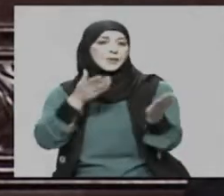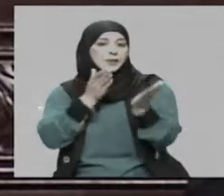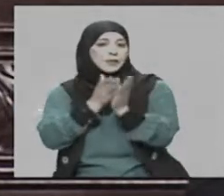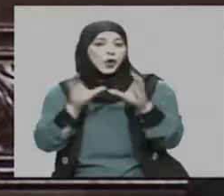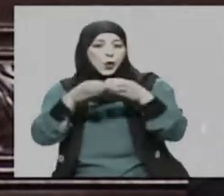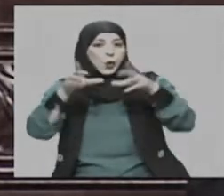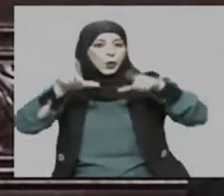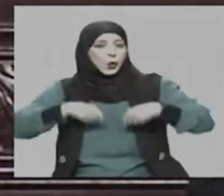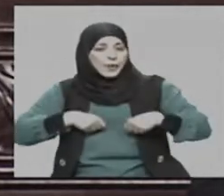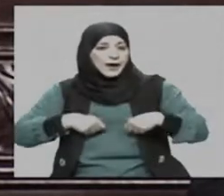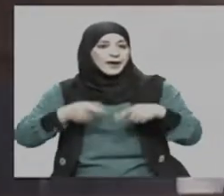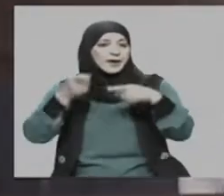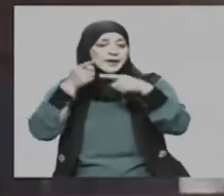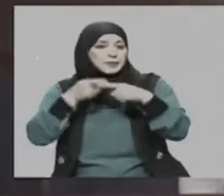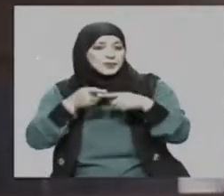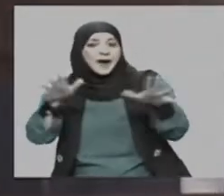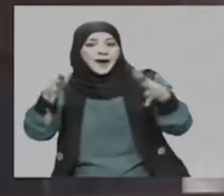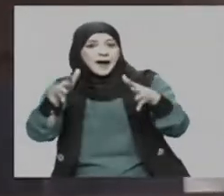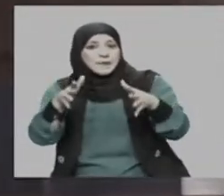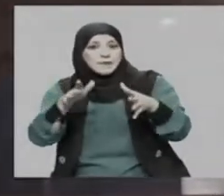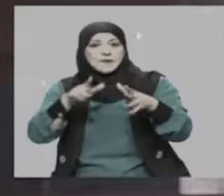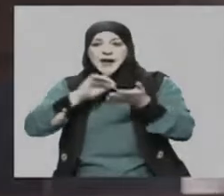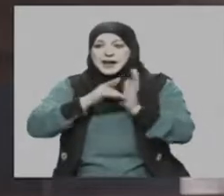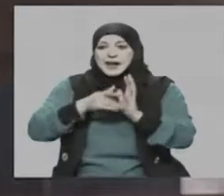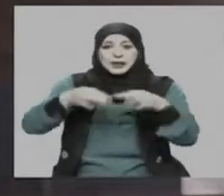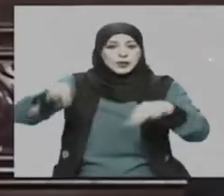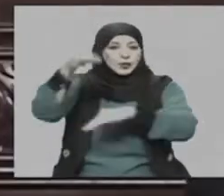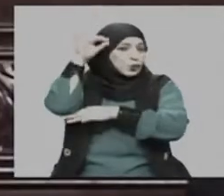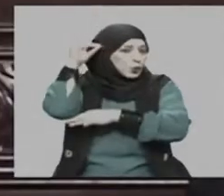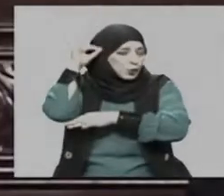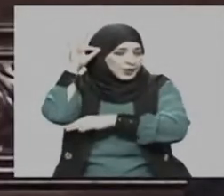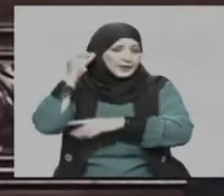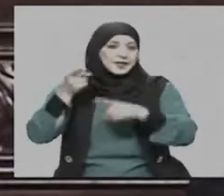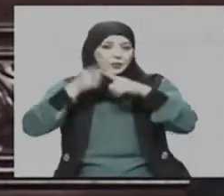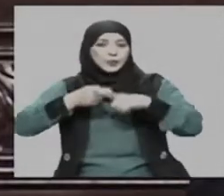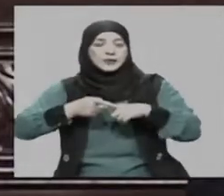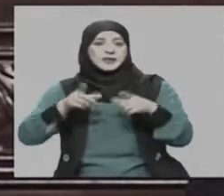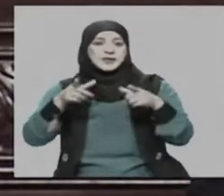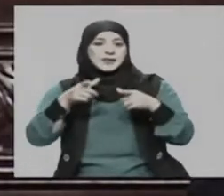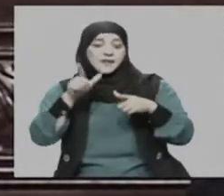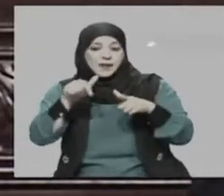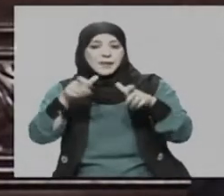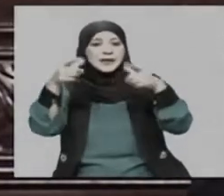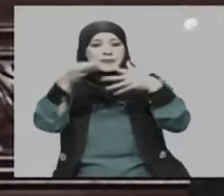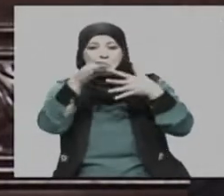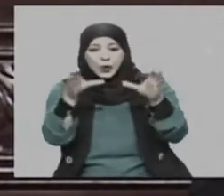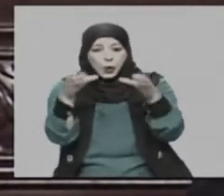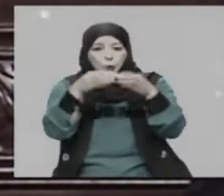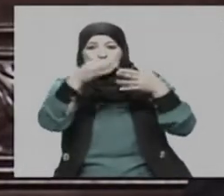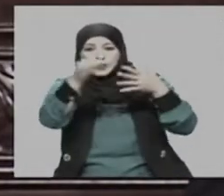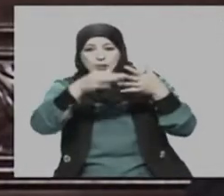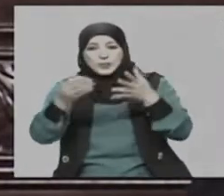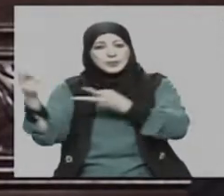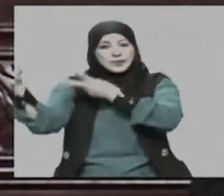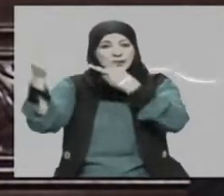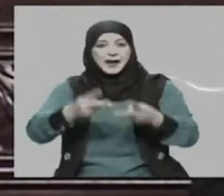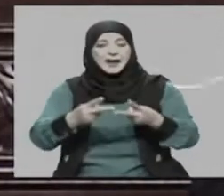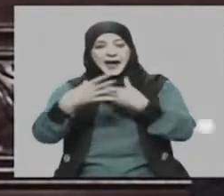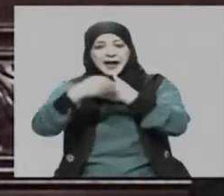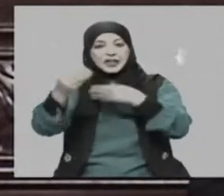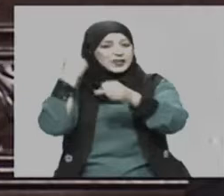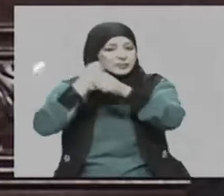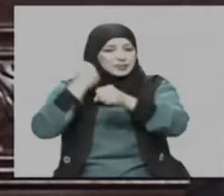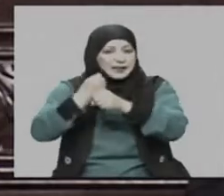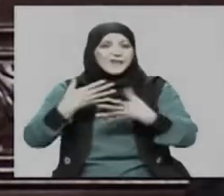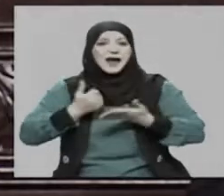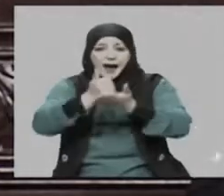حكومته، خاف على روحه، خاف على بلاده، جزء كبير منه تحمس وهبط اللي باش يعاون واللي